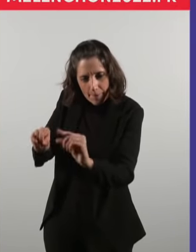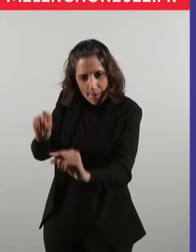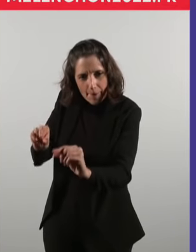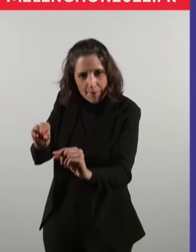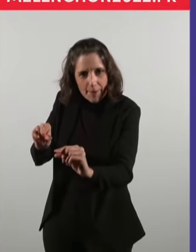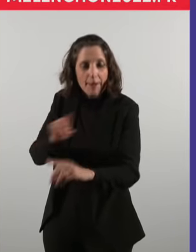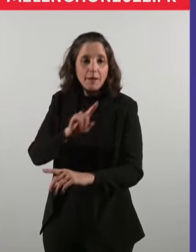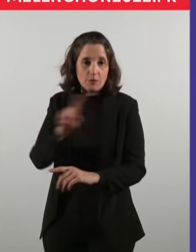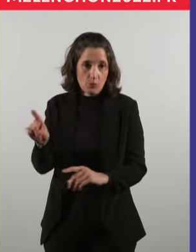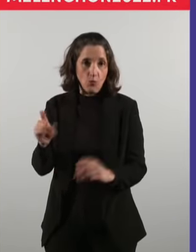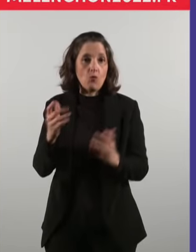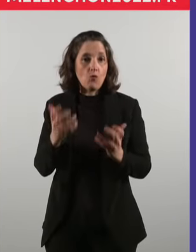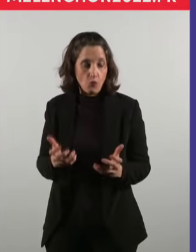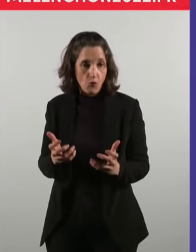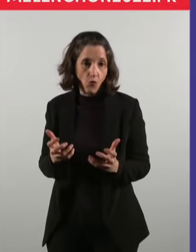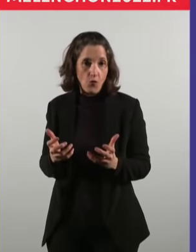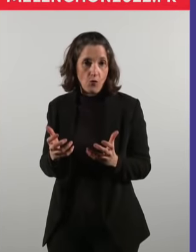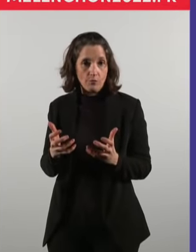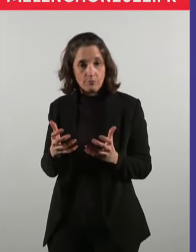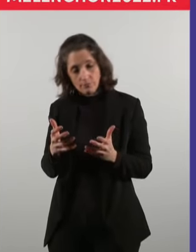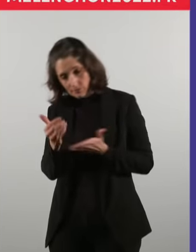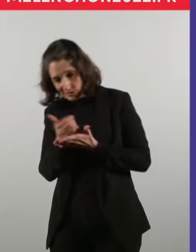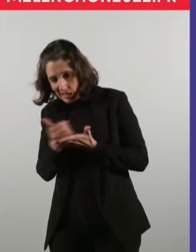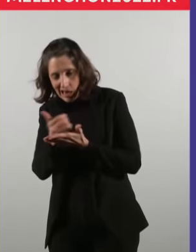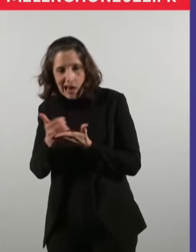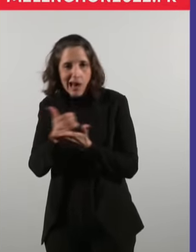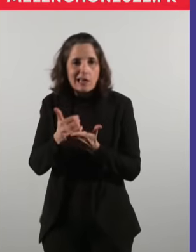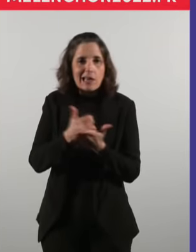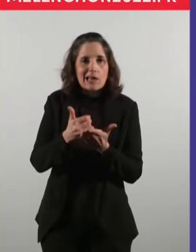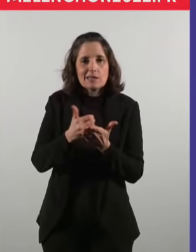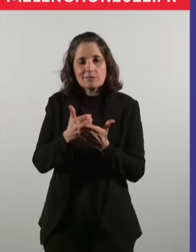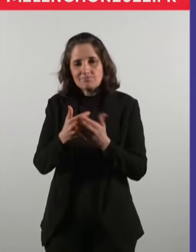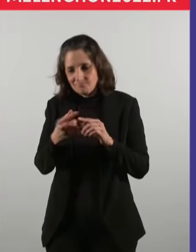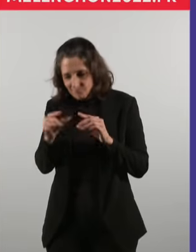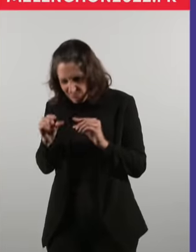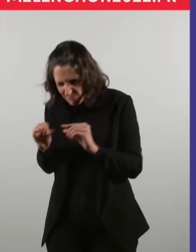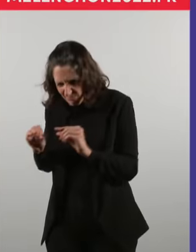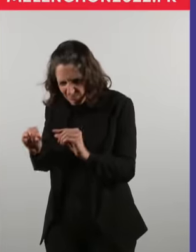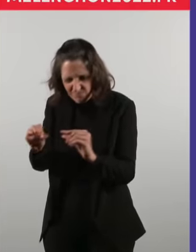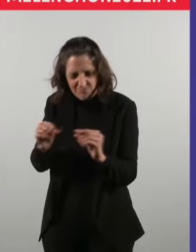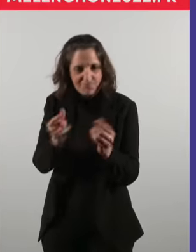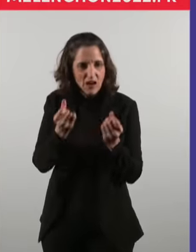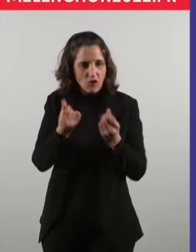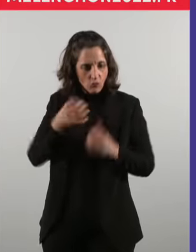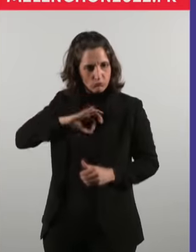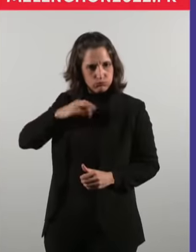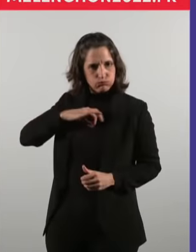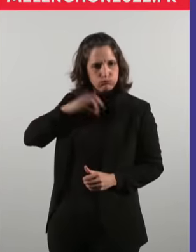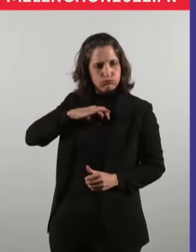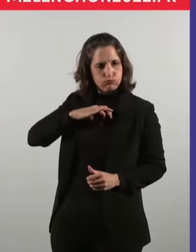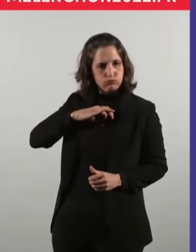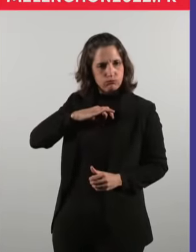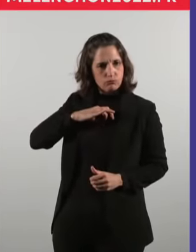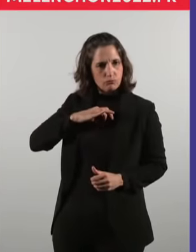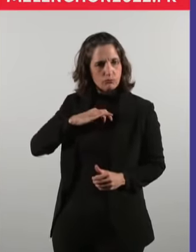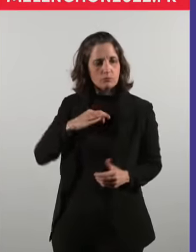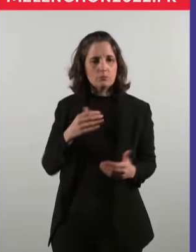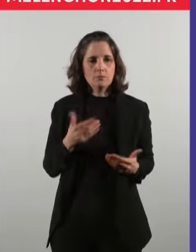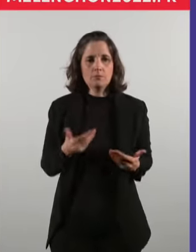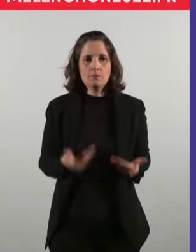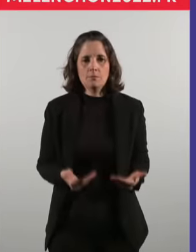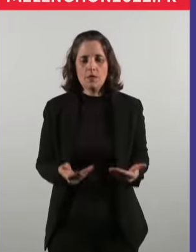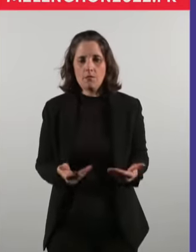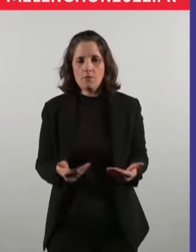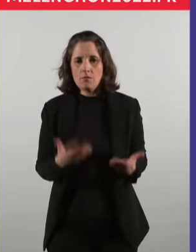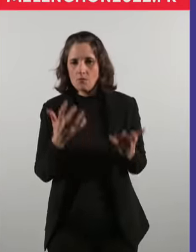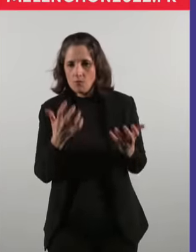accéléré de la part salariale. La frontière est cette invitation à goûter